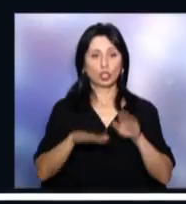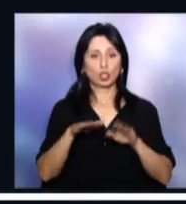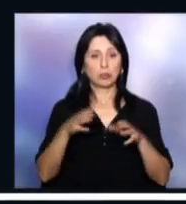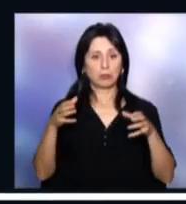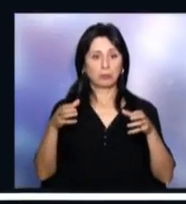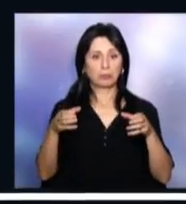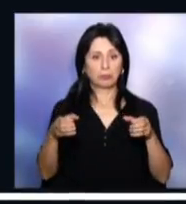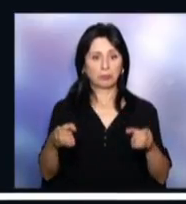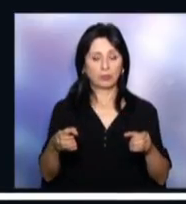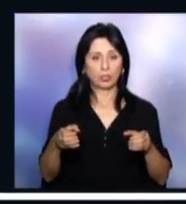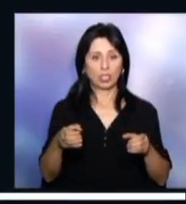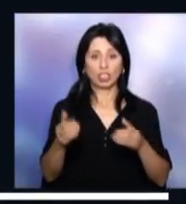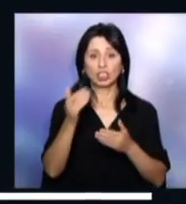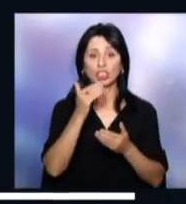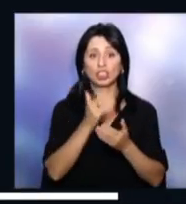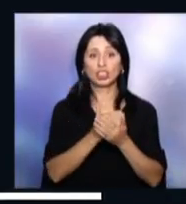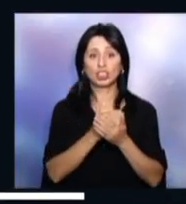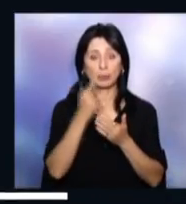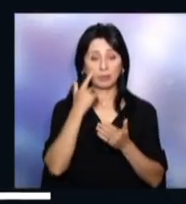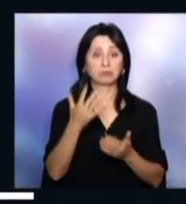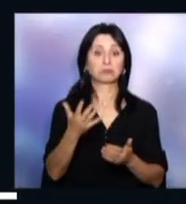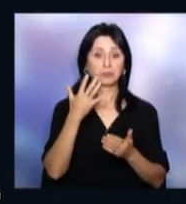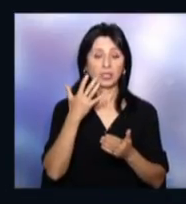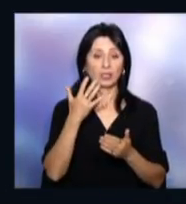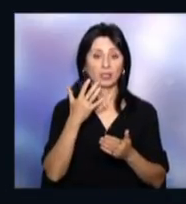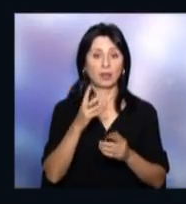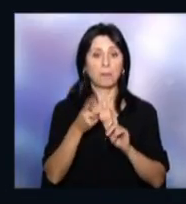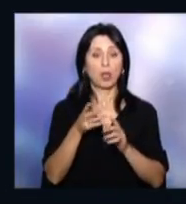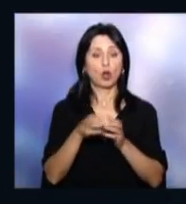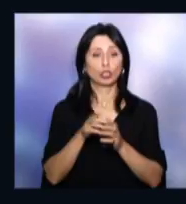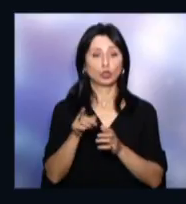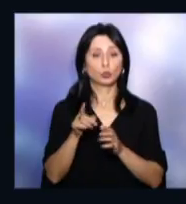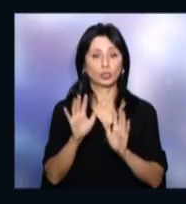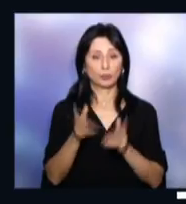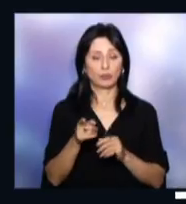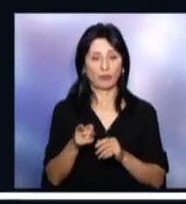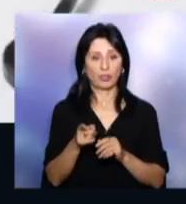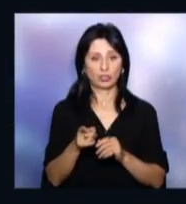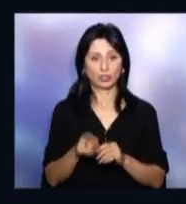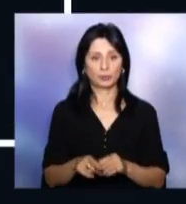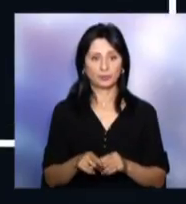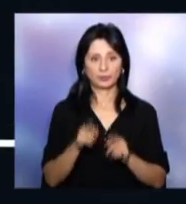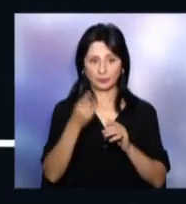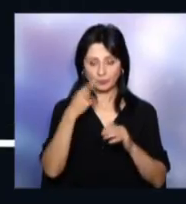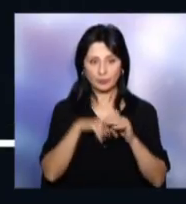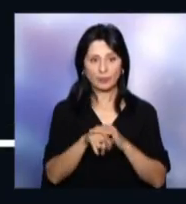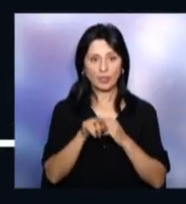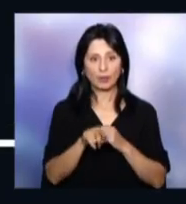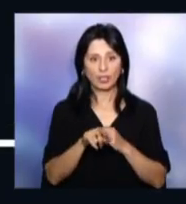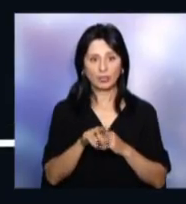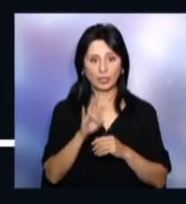წონაში კლება, თუმცა შედეგი გაცილებით თვალსაჩინო აღმოჩნდა მეორე ჯგუფის შემთხვევაში. აქედან